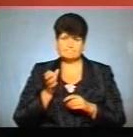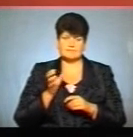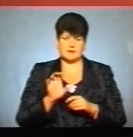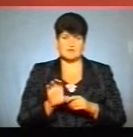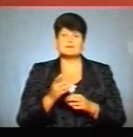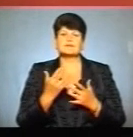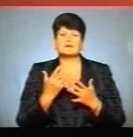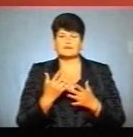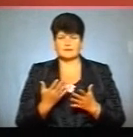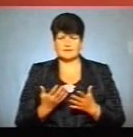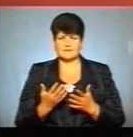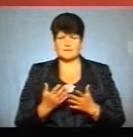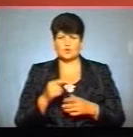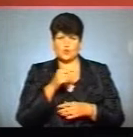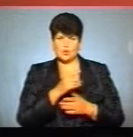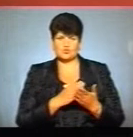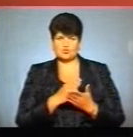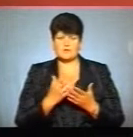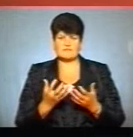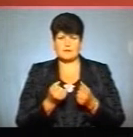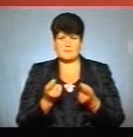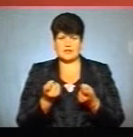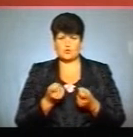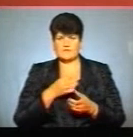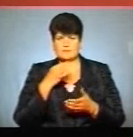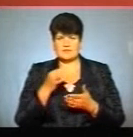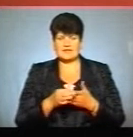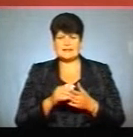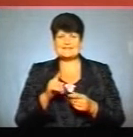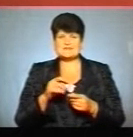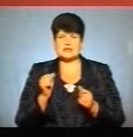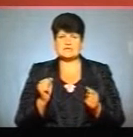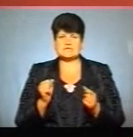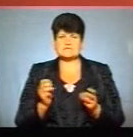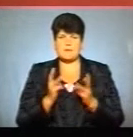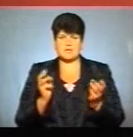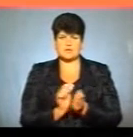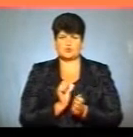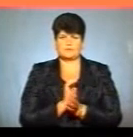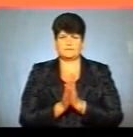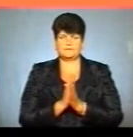розповів, скількох йому його службі вдалося притягнути до відповідальності за спалення сухостою.